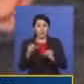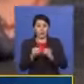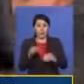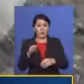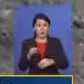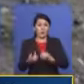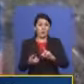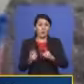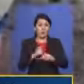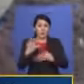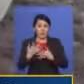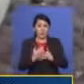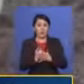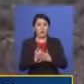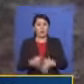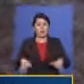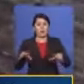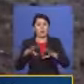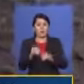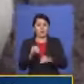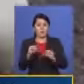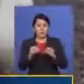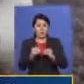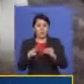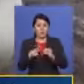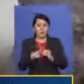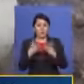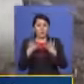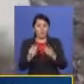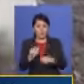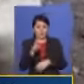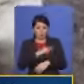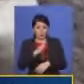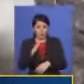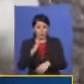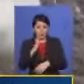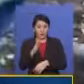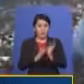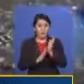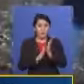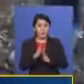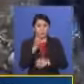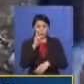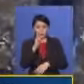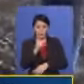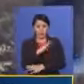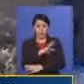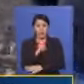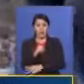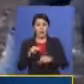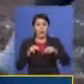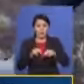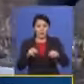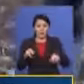жерге отырғызылады. Сәтін салса барлық жұмыстар 10-15 күннің ішінде тәмамдалады. Сонымен қатар мұнда өсірілген көшеттердің біразы Петропавл